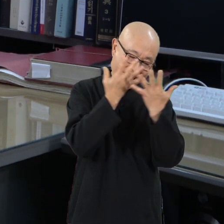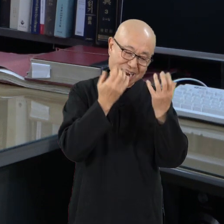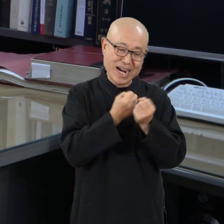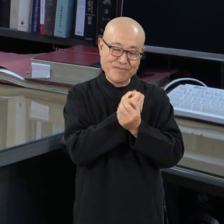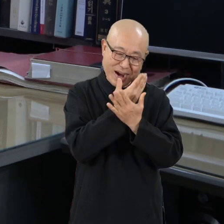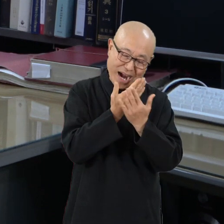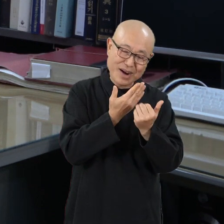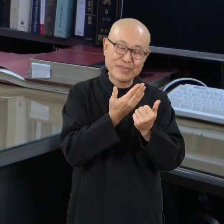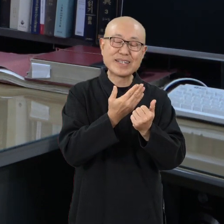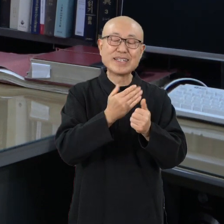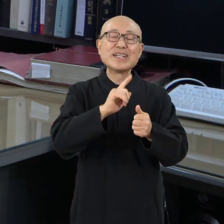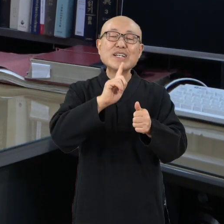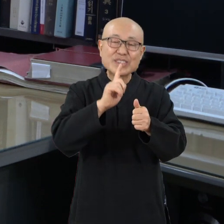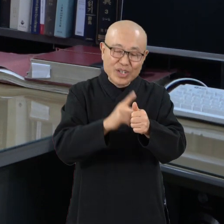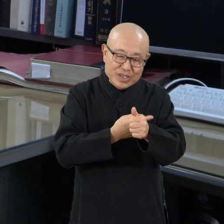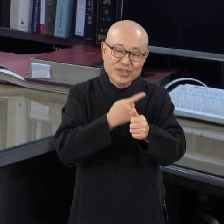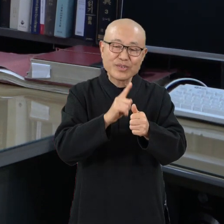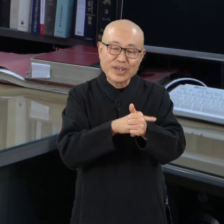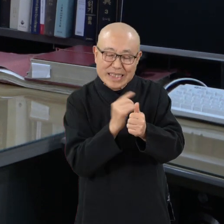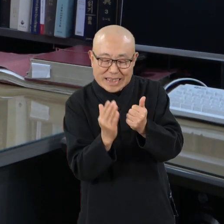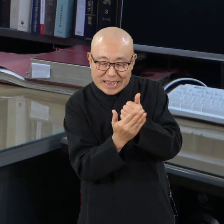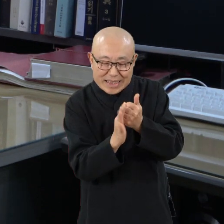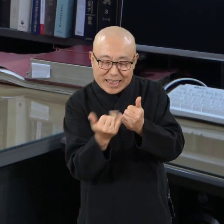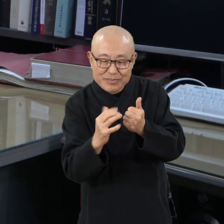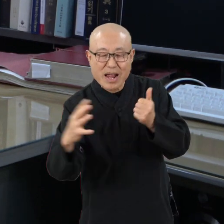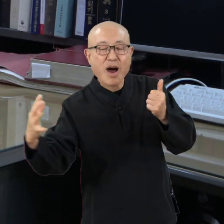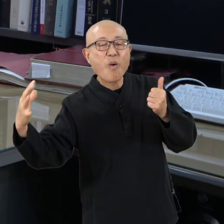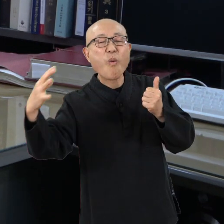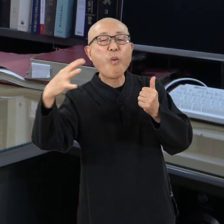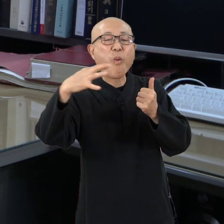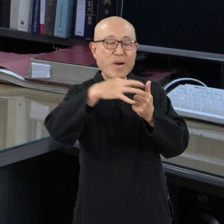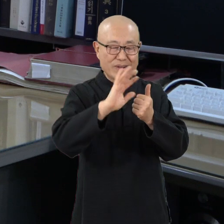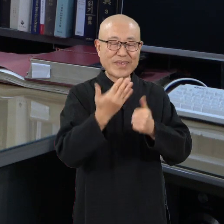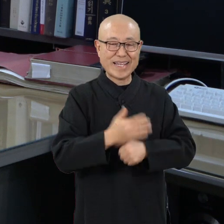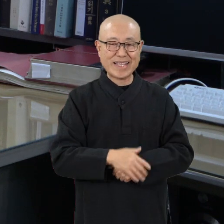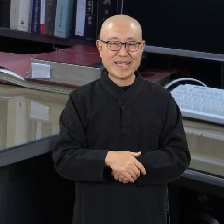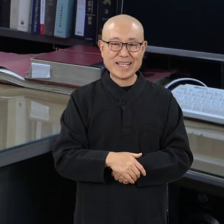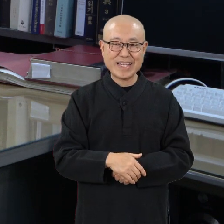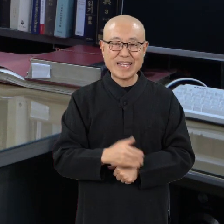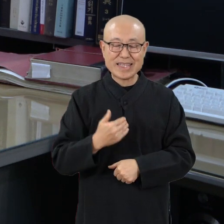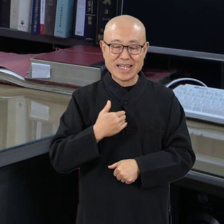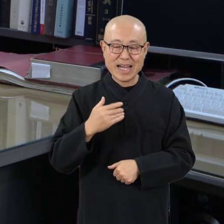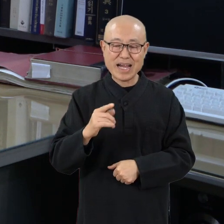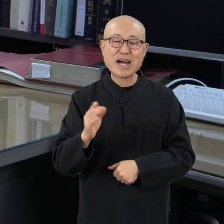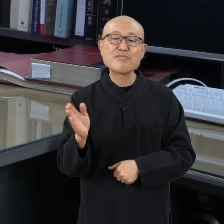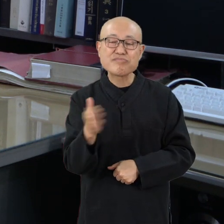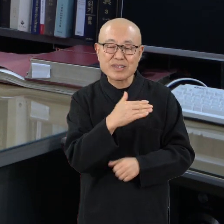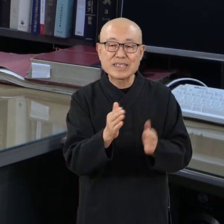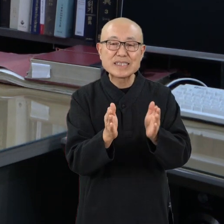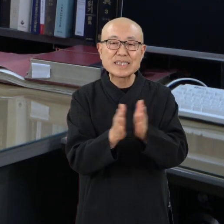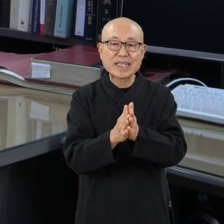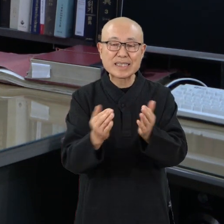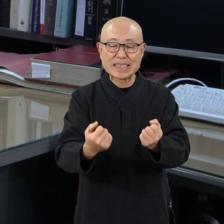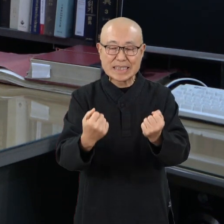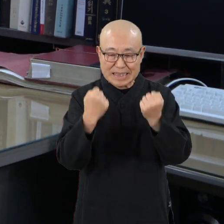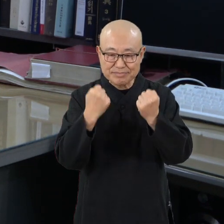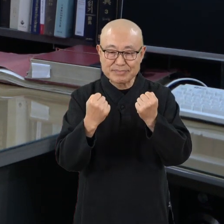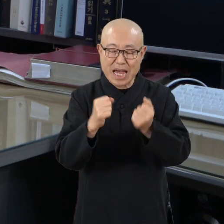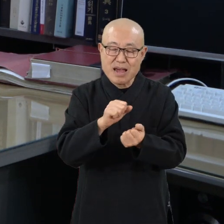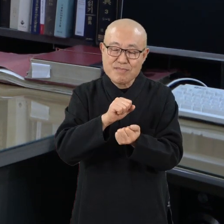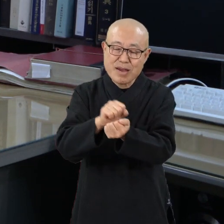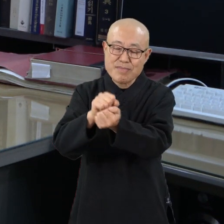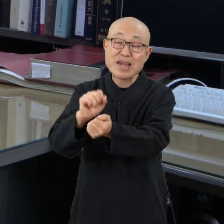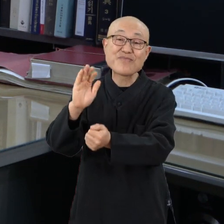먼저 좋아지면 친절해지면 그리고 모든 것을 나로부터 시작하는 그런 에너지를 갖고